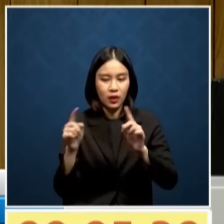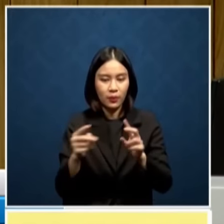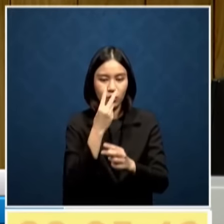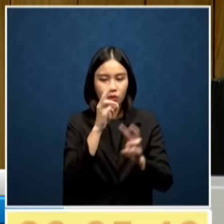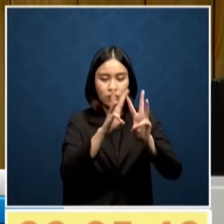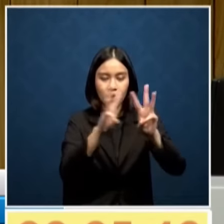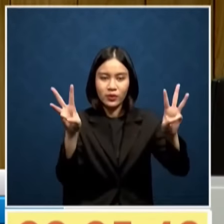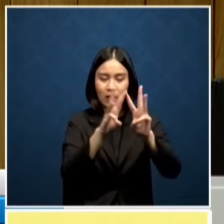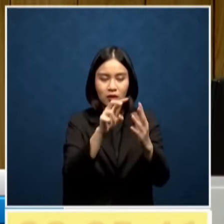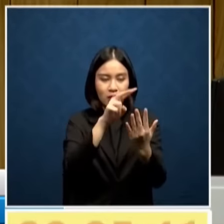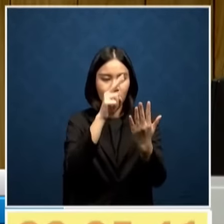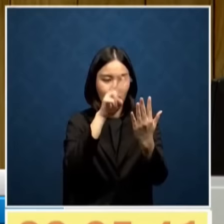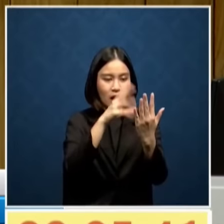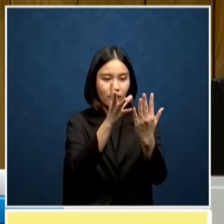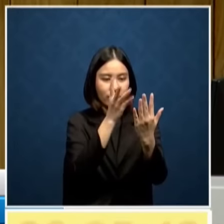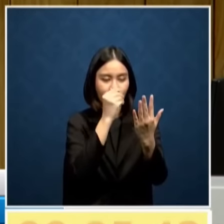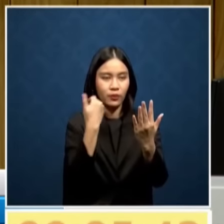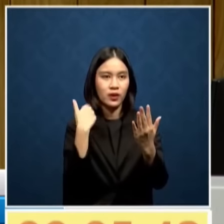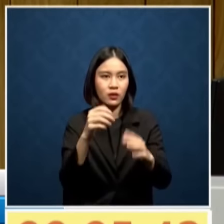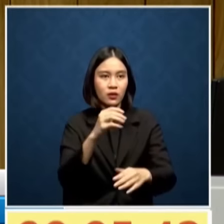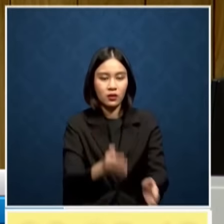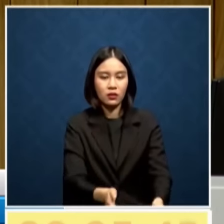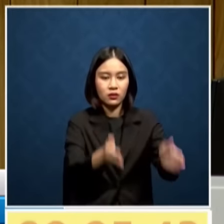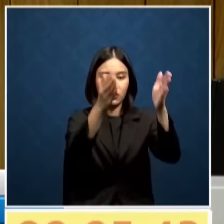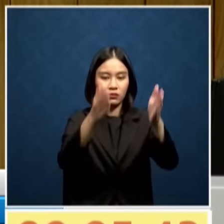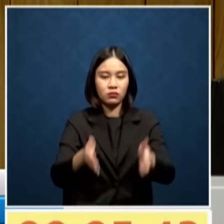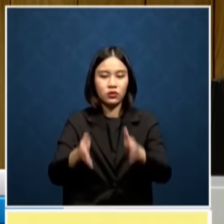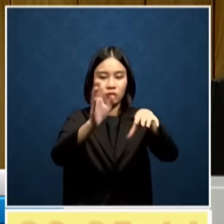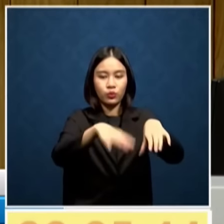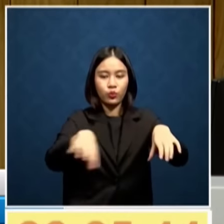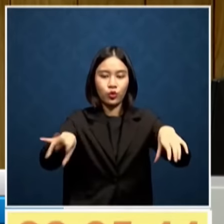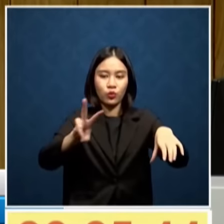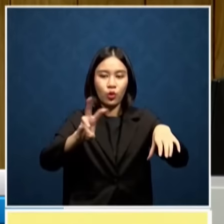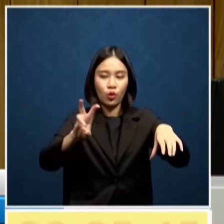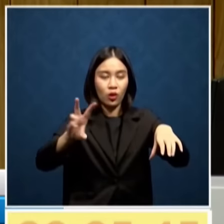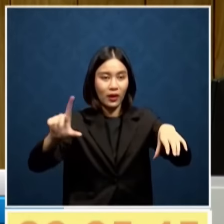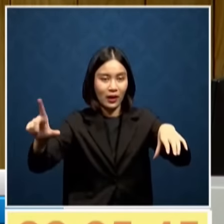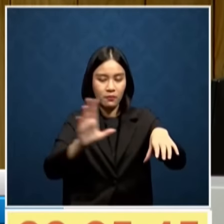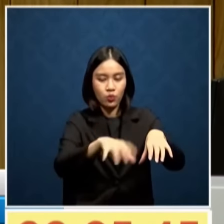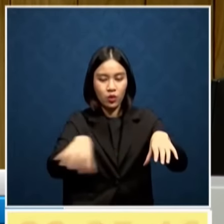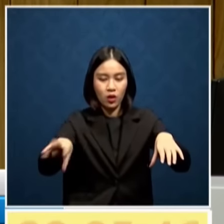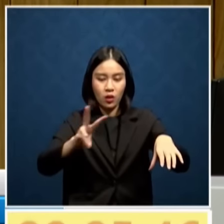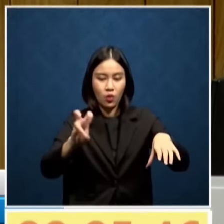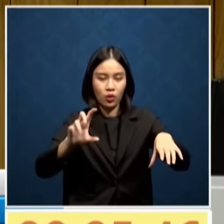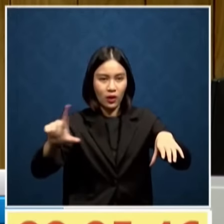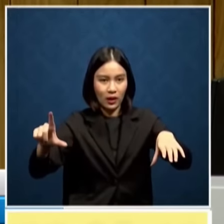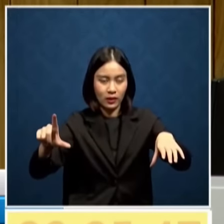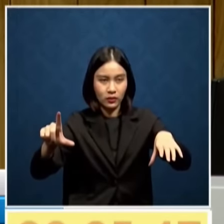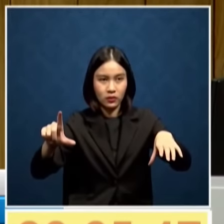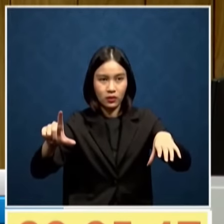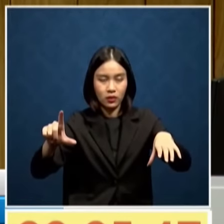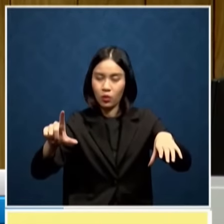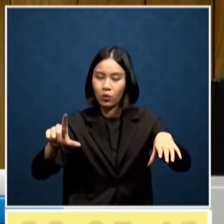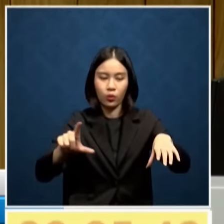ปในเว็บเนี่ยถึงรู้ว่าจีนเนี่ยเขามีสร้างตึก600ล้านตึกนะในจีนเนี่ยมีการสร้างตึก600ล้านตึกมันมีความ